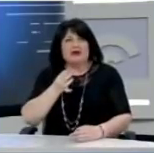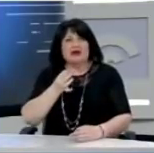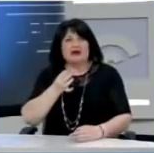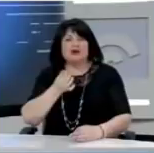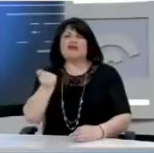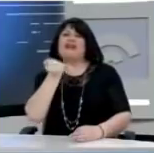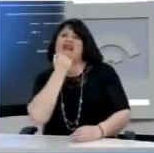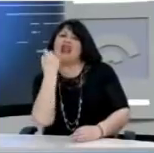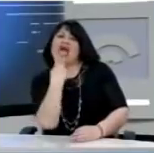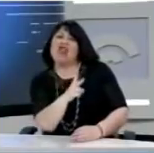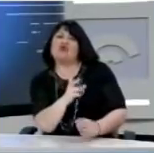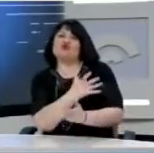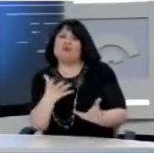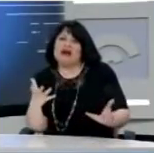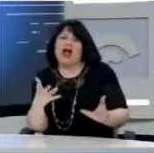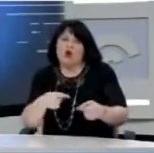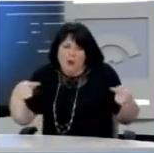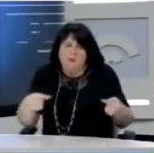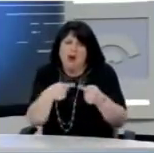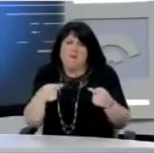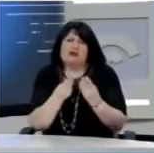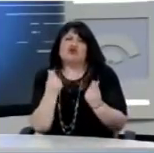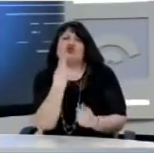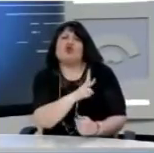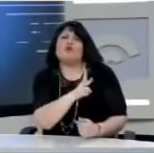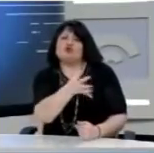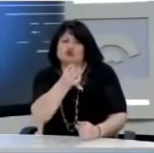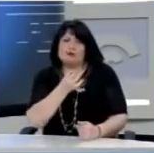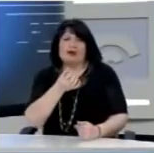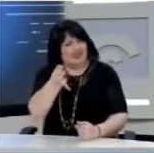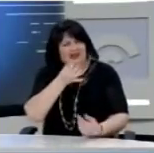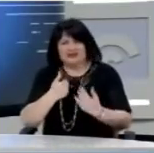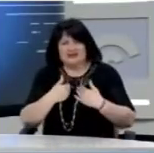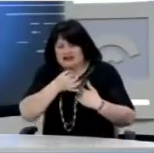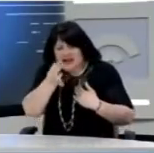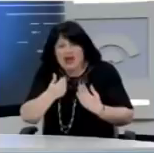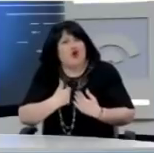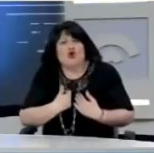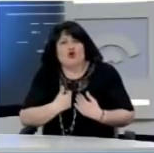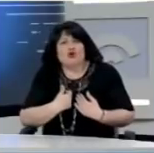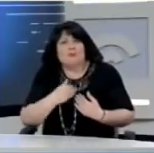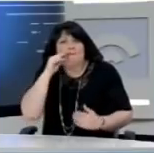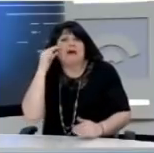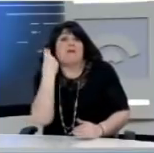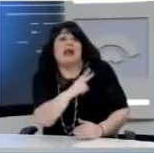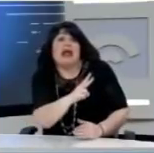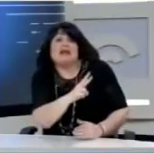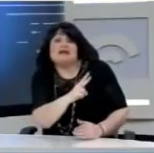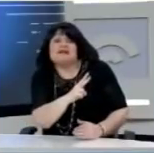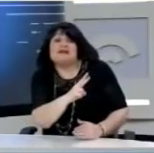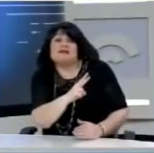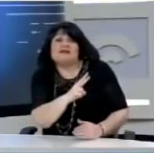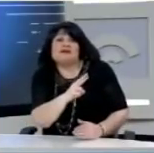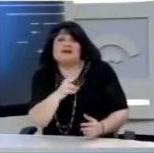μείζον πολιτικό λάθος που οξύνεται το πολιτικό κλίμα με αυτόν τον τρόπο. Δεν τα είπα εγώ, κύριε Μητσοτάκη. Και αναφέρθηκε βεβαίως